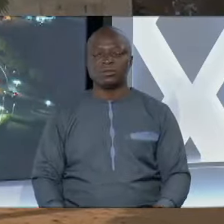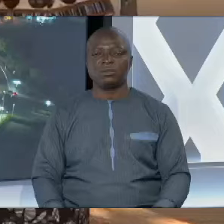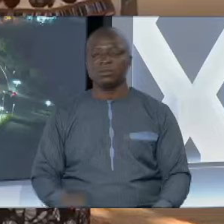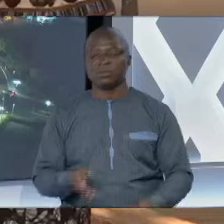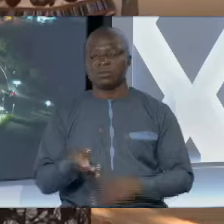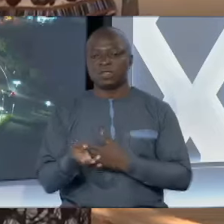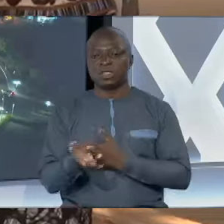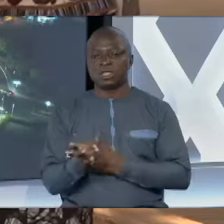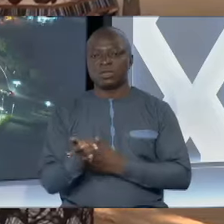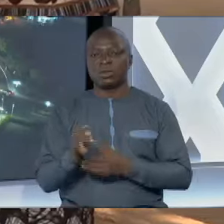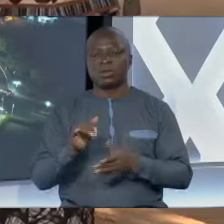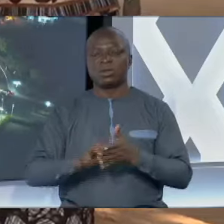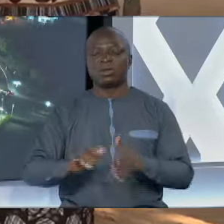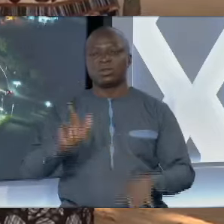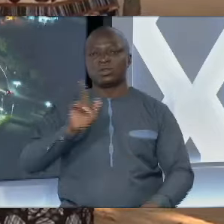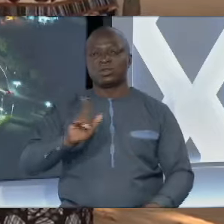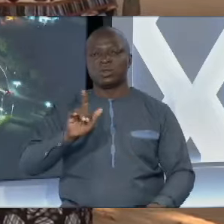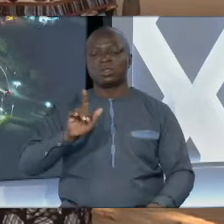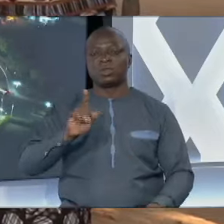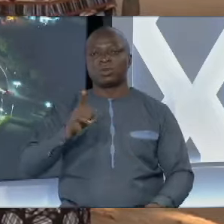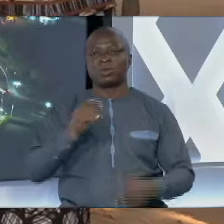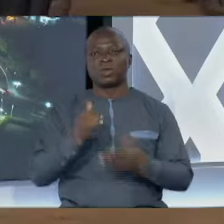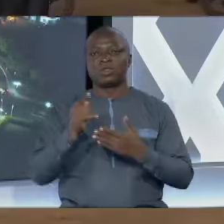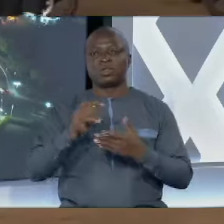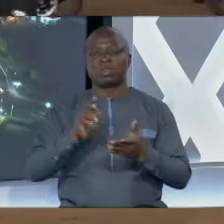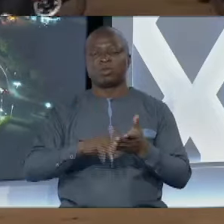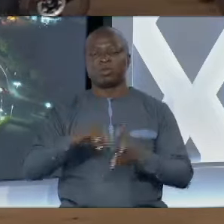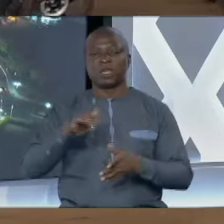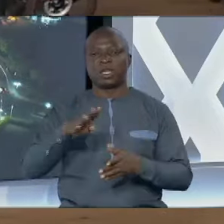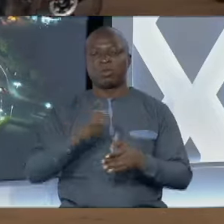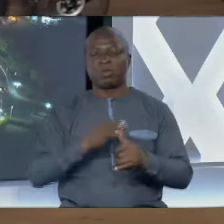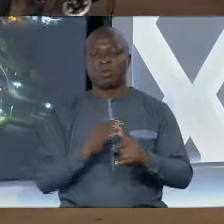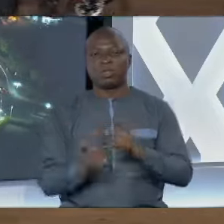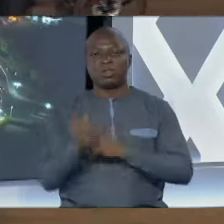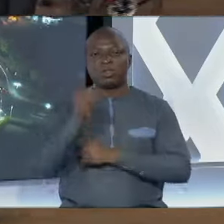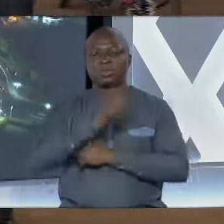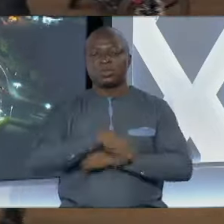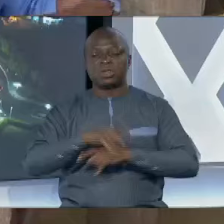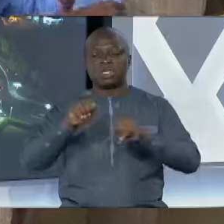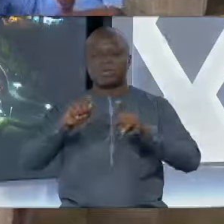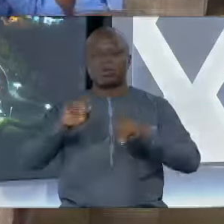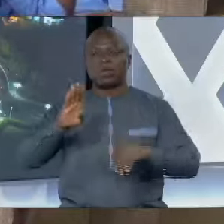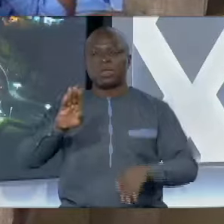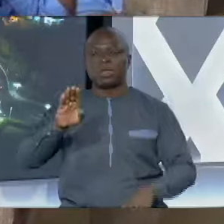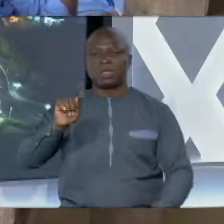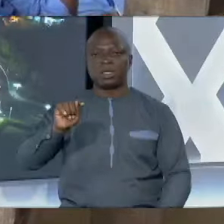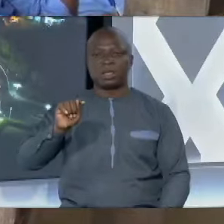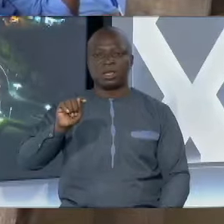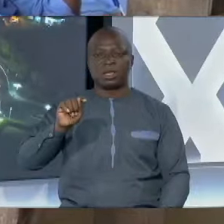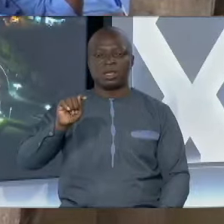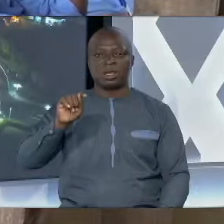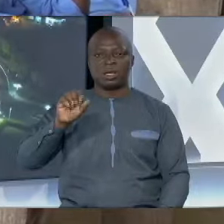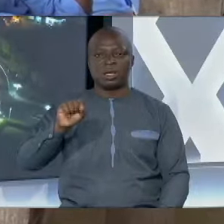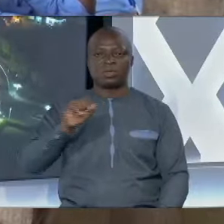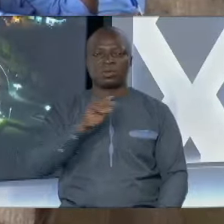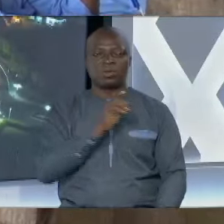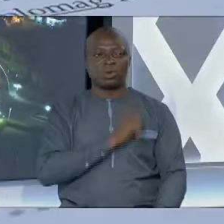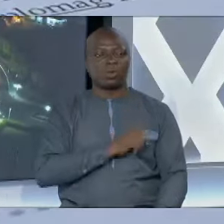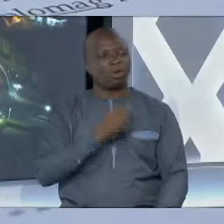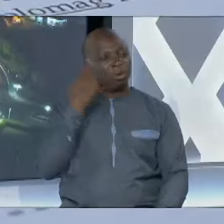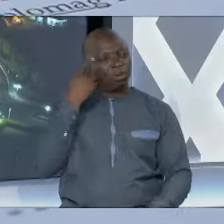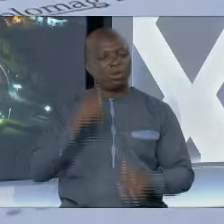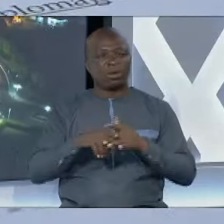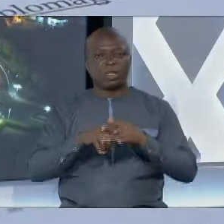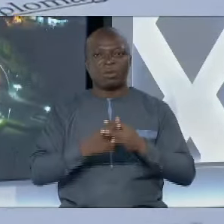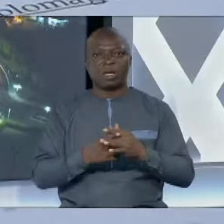7h ce lundi 1er juillet 2024, premier jour de l'examen du brevet des techniciens supérieurs au Togo. Pour